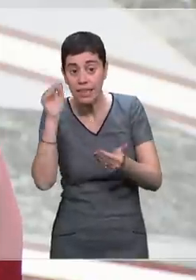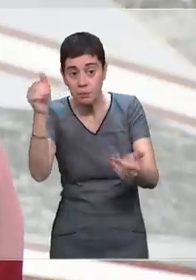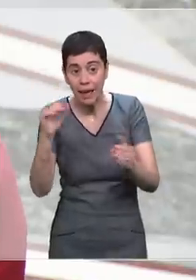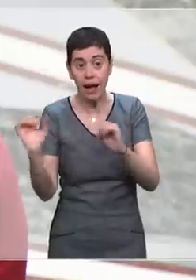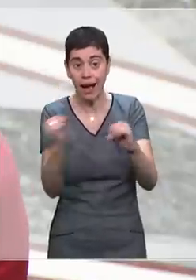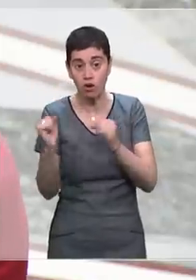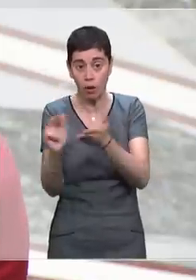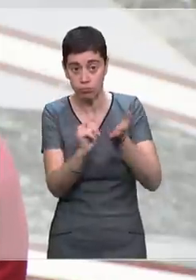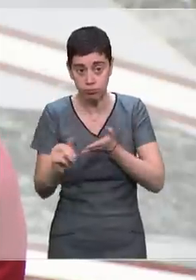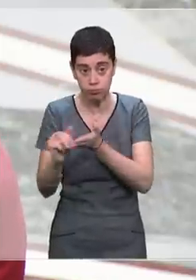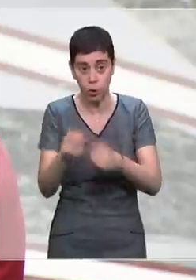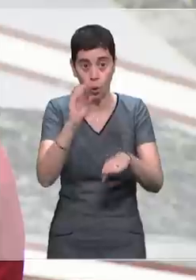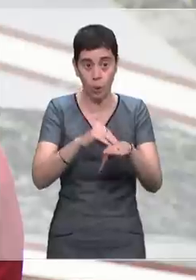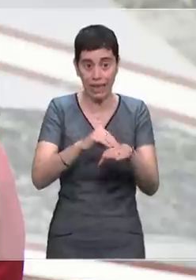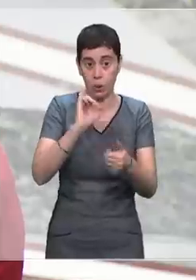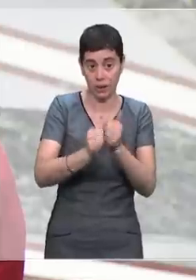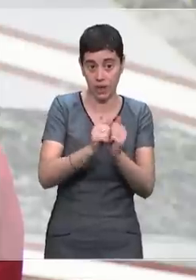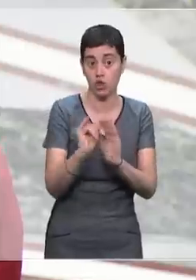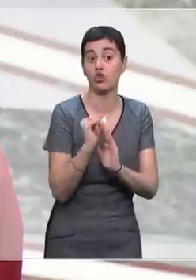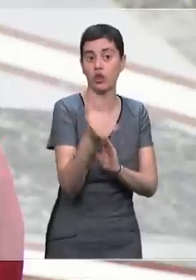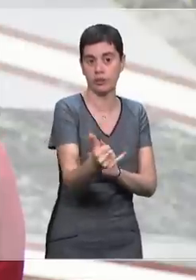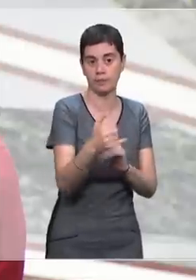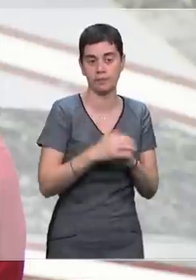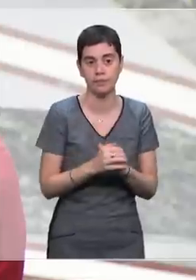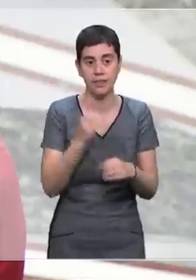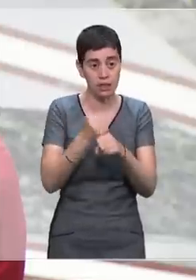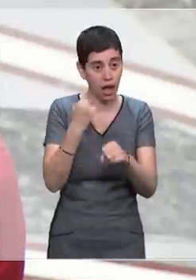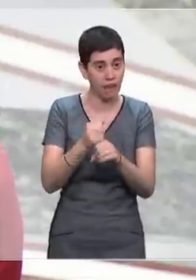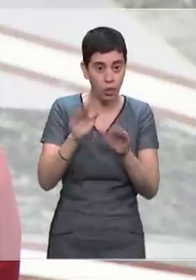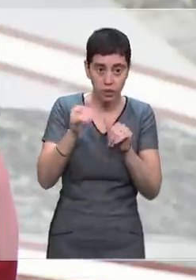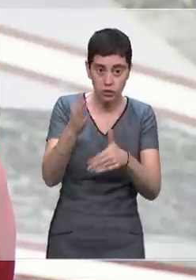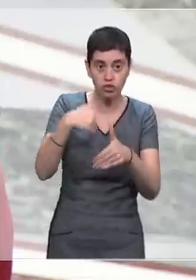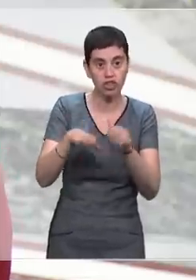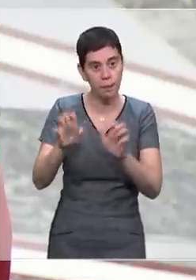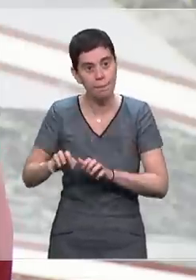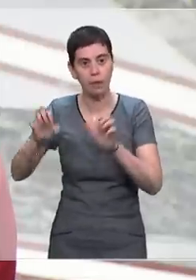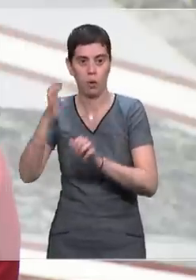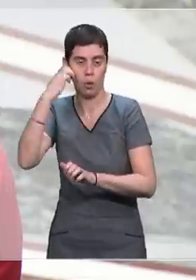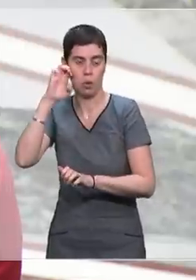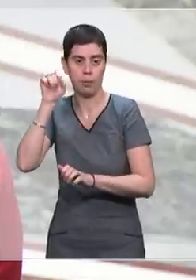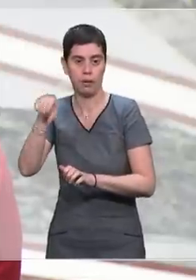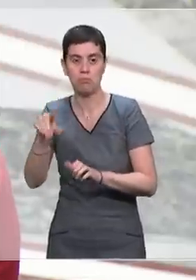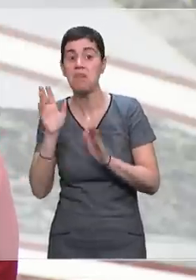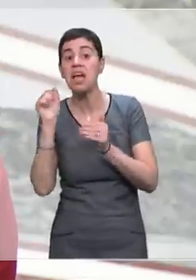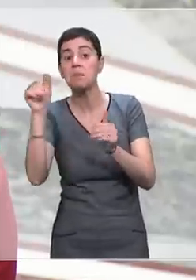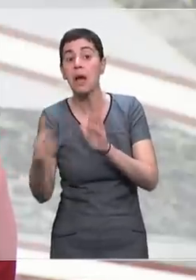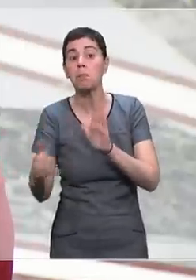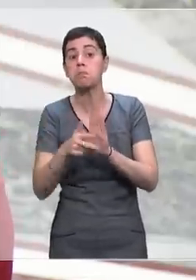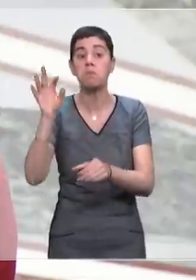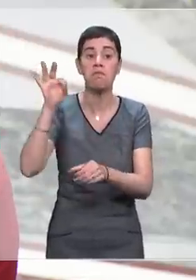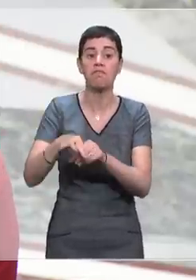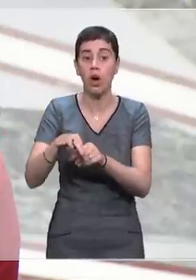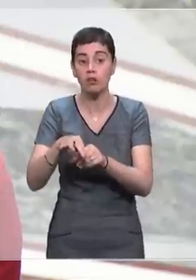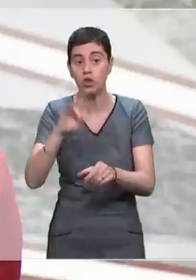Conseil compétitivité jeudi prochain. Le travail continuera au Parlement européen. Nous espérons une adoption de ce texte majeur